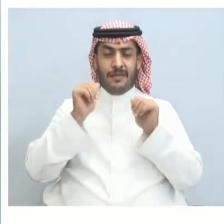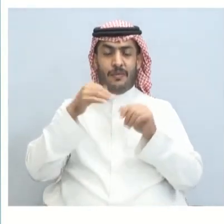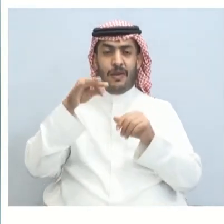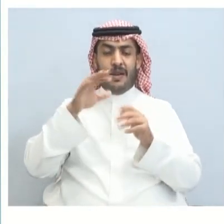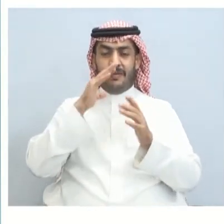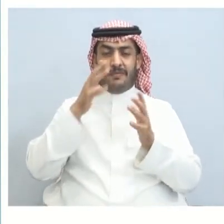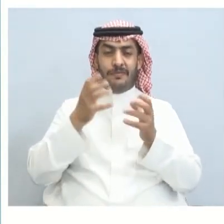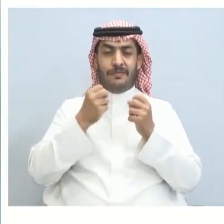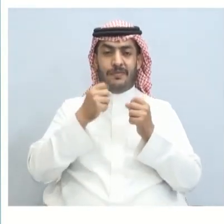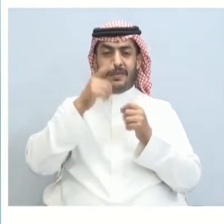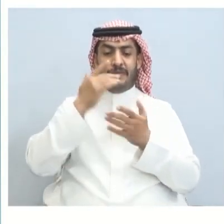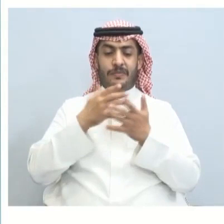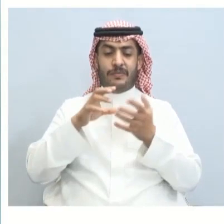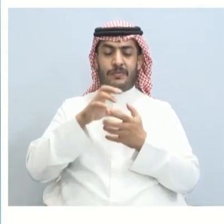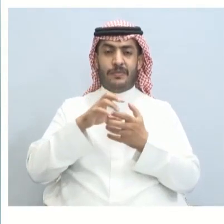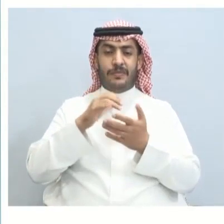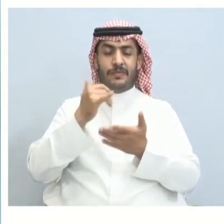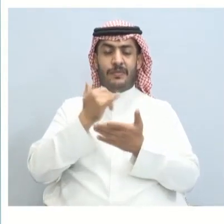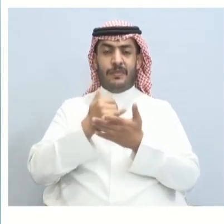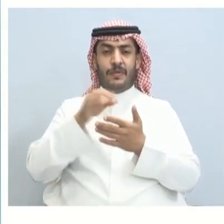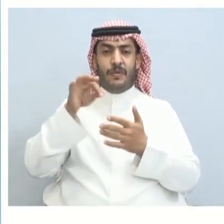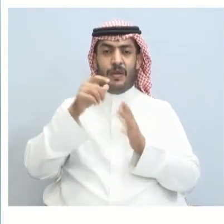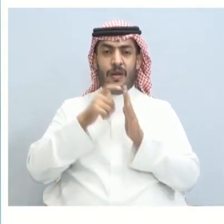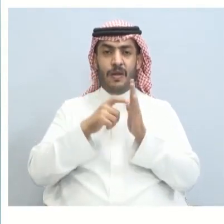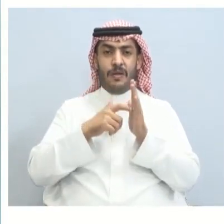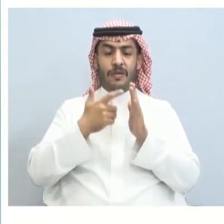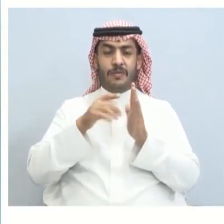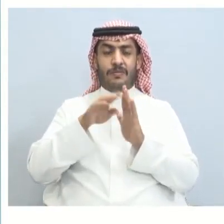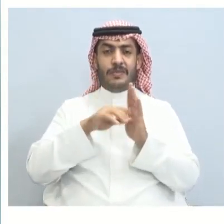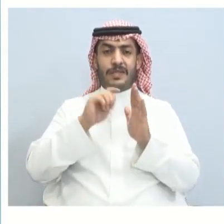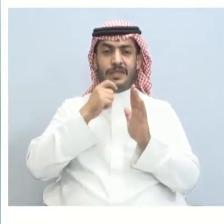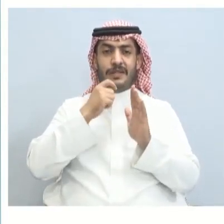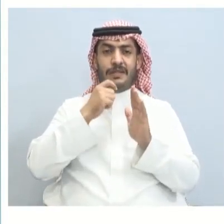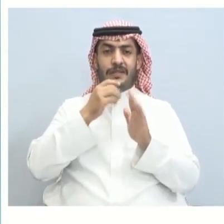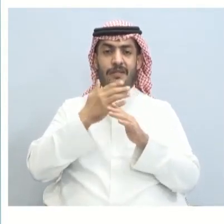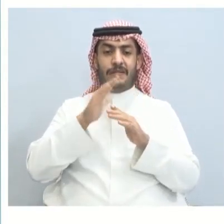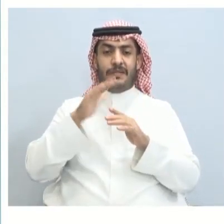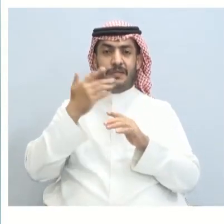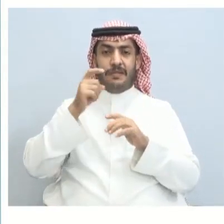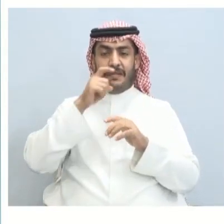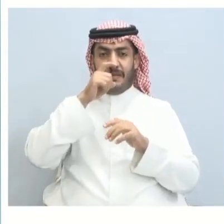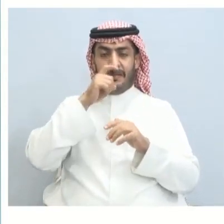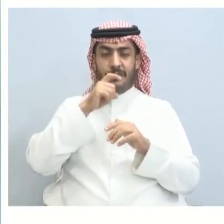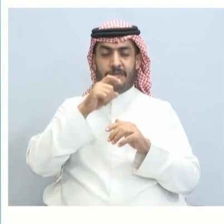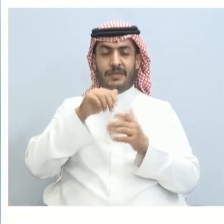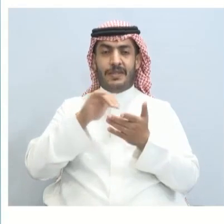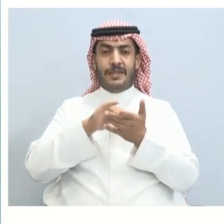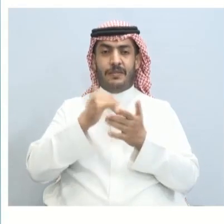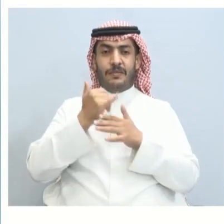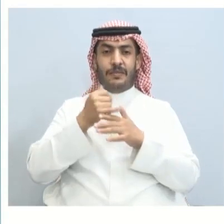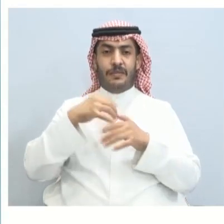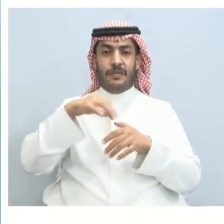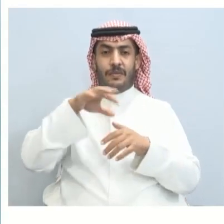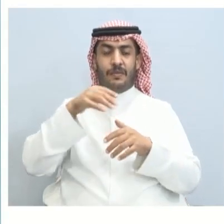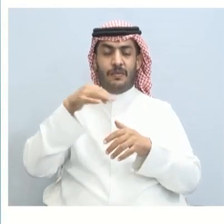ورقه يتسبب في مشاكل قد تكون اوراق قانونيه او وثائق سريه وبالتالي لابد ان يتاكد السكرتير ان لا